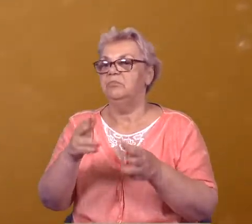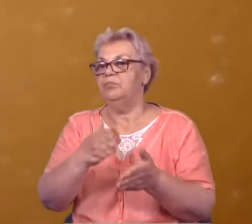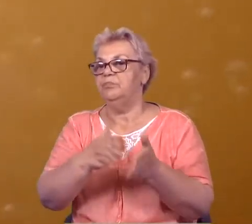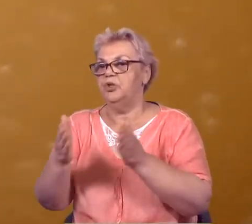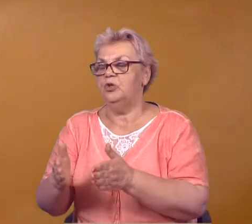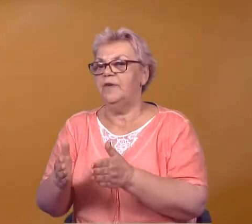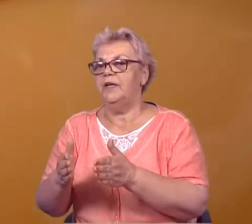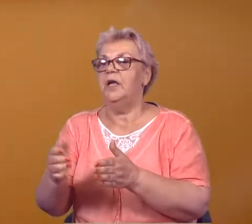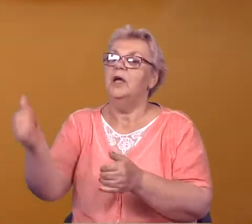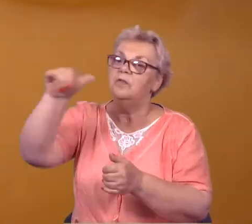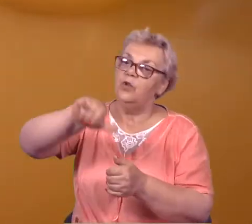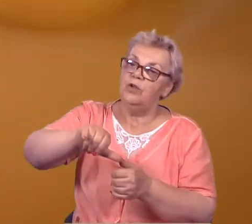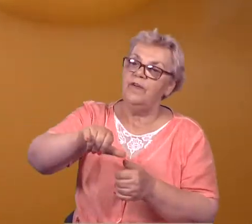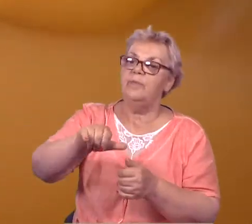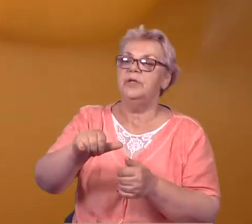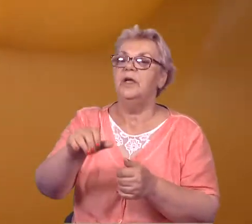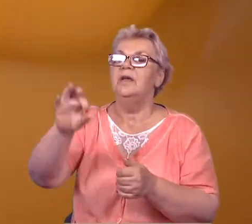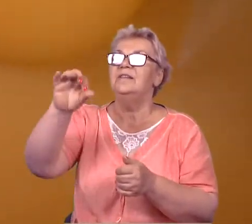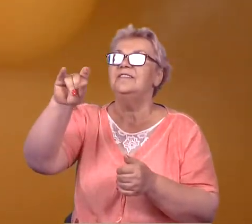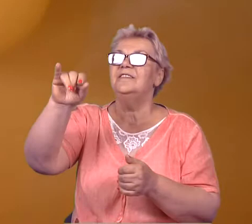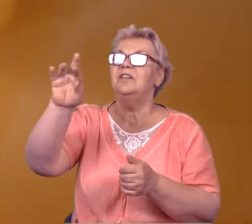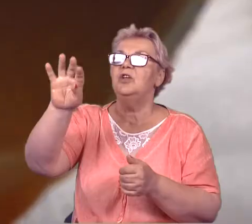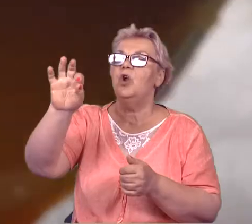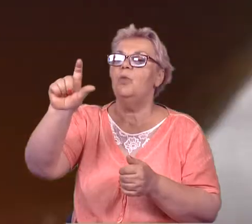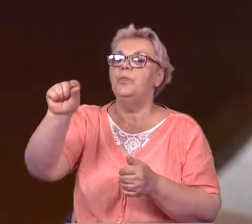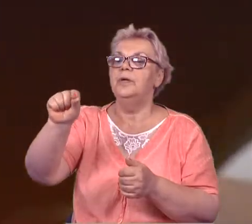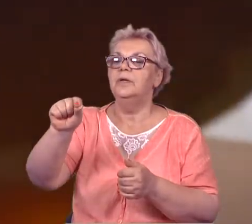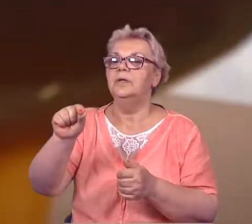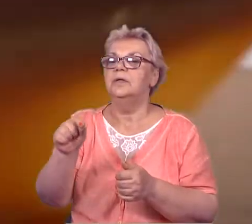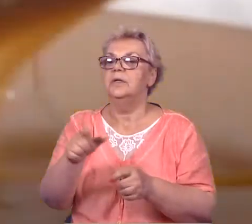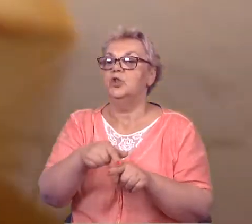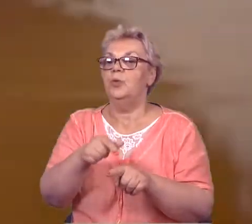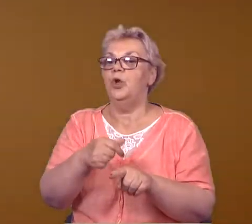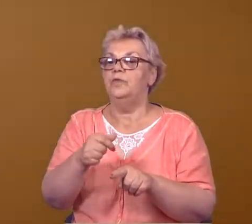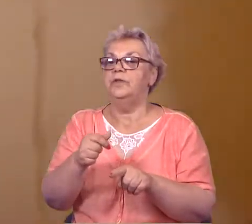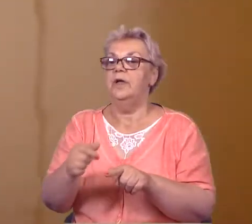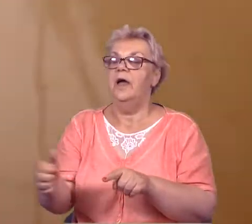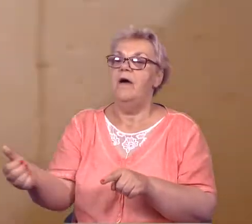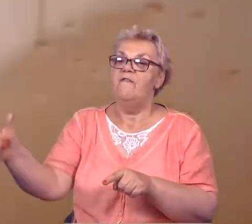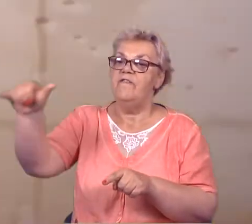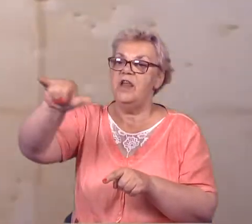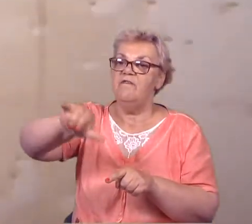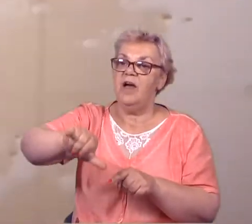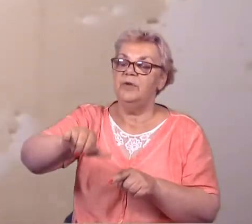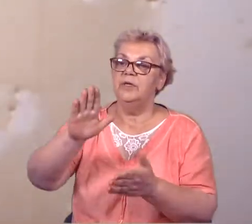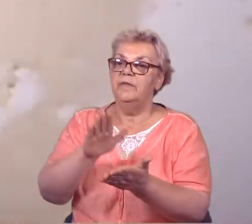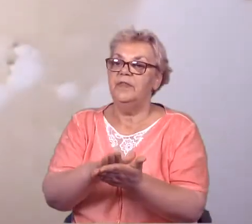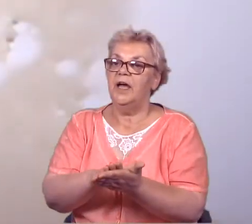skrobiowy. Jeżeli już zrobi się konsystencja, to wylewamy na stoły chłodnicze.